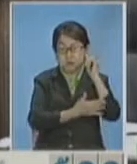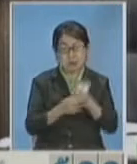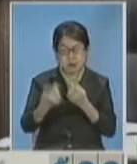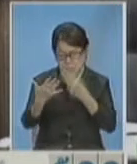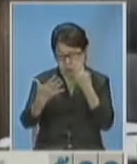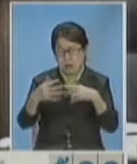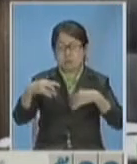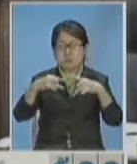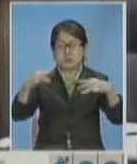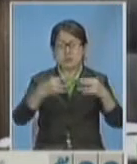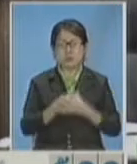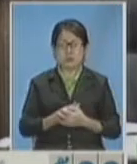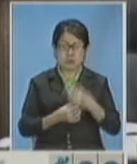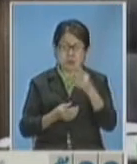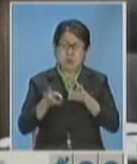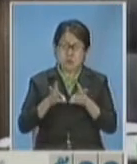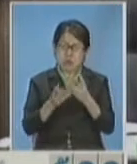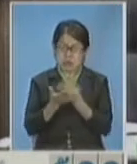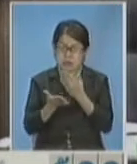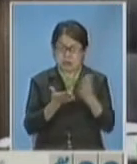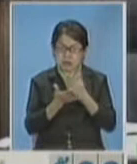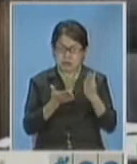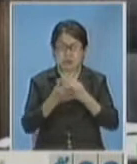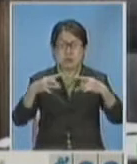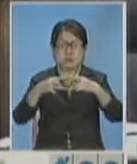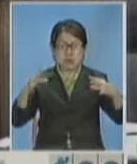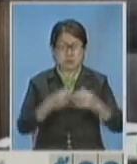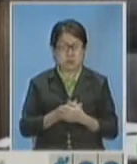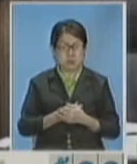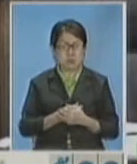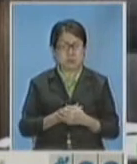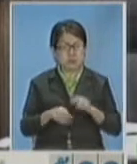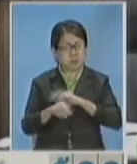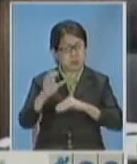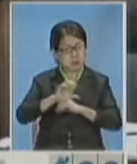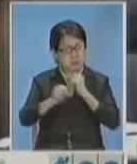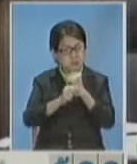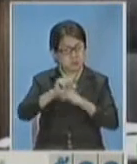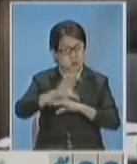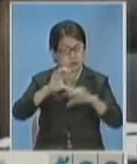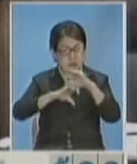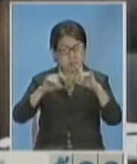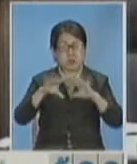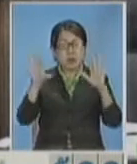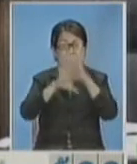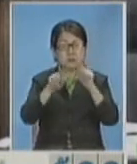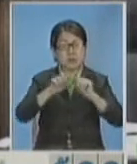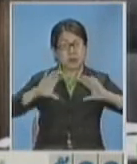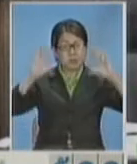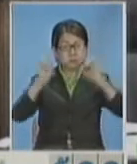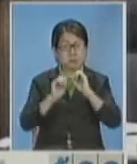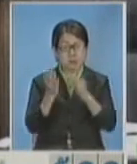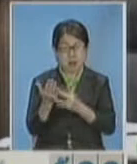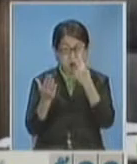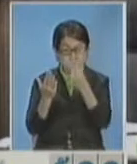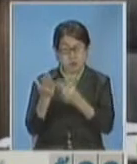แต่ว่าดิฉันคิดว่าวิธีที่ใช้เงินน่ะมันไม่ตอบโจทย์จริงๆเกาไม่ถูกที่คันนะคะยกตัวอย่างเช่นรัฐบาลประกาศเรื่อง